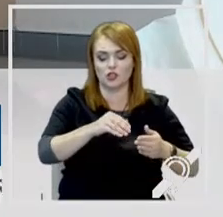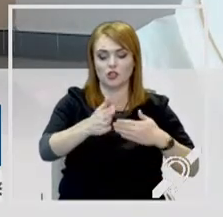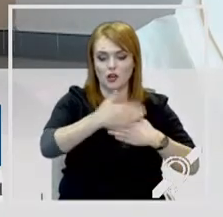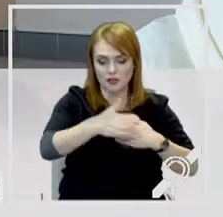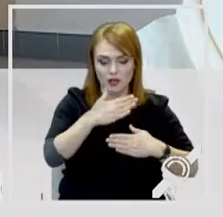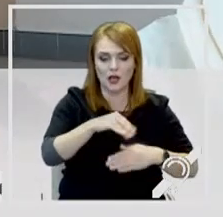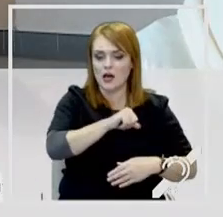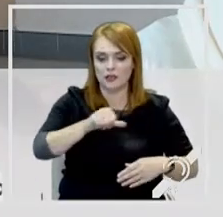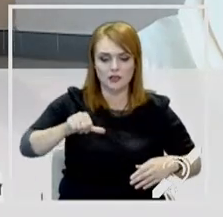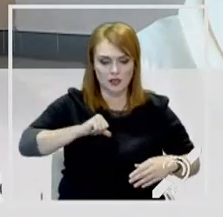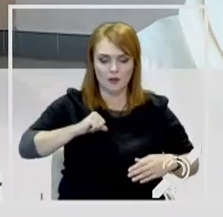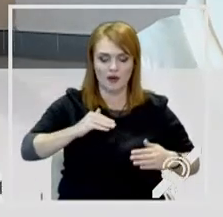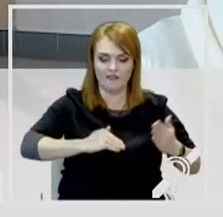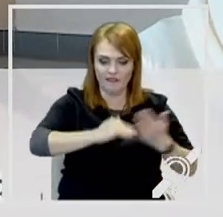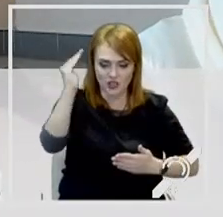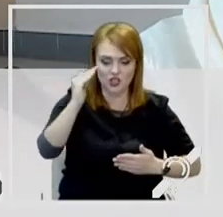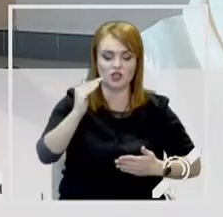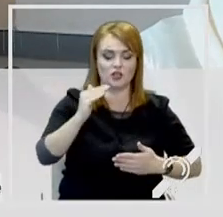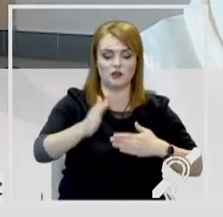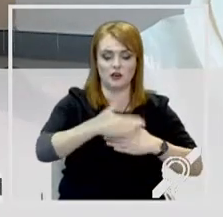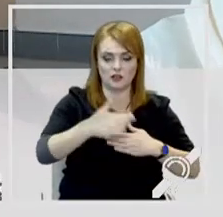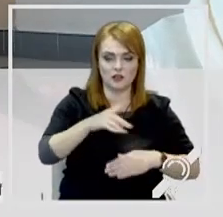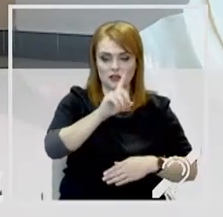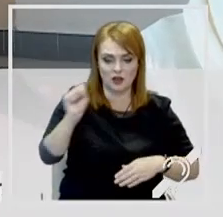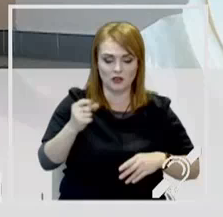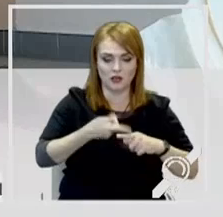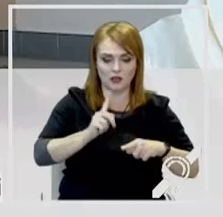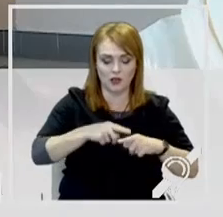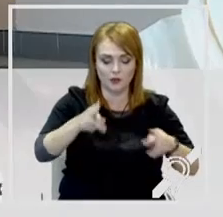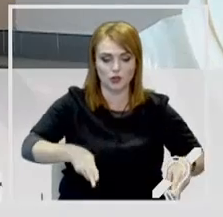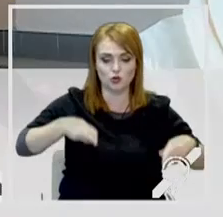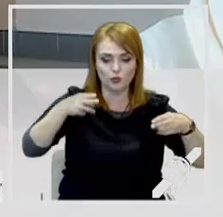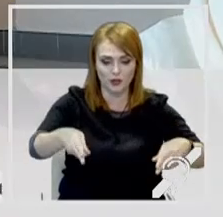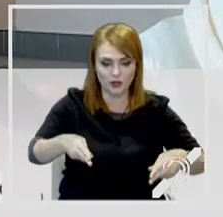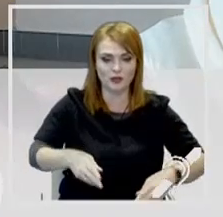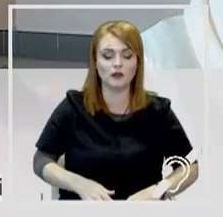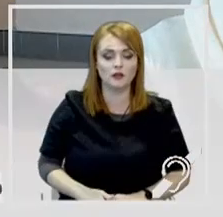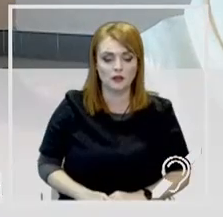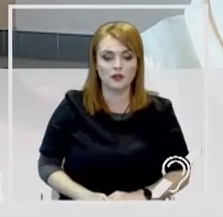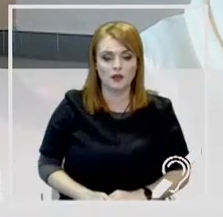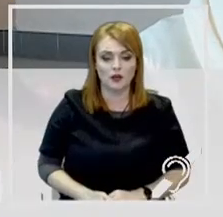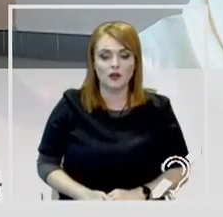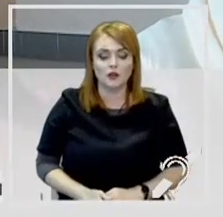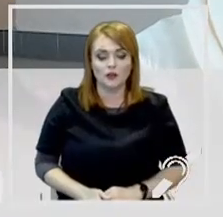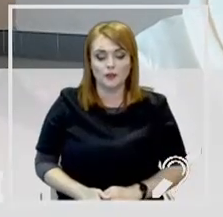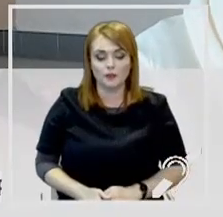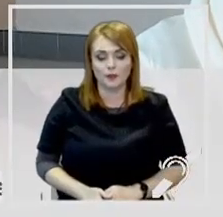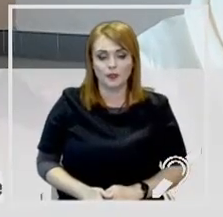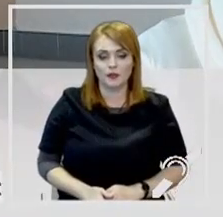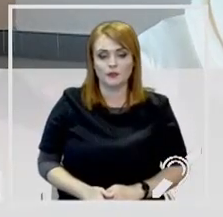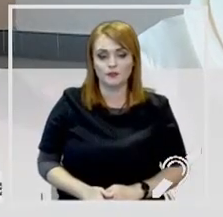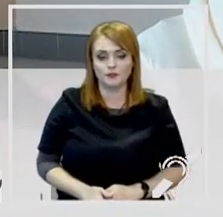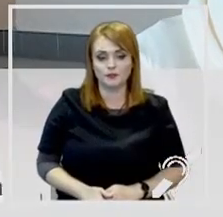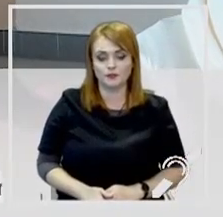asemenea gen de infracțiuni. În ce și ține de restul chestiunilor, o să studiem